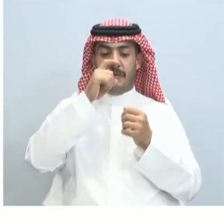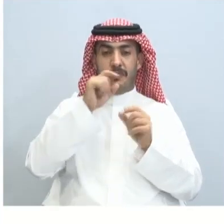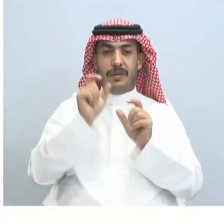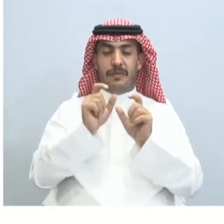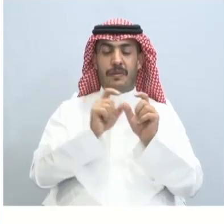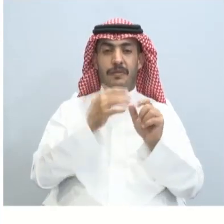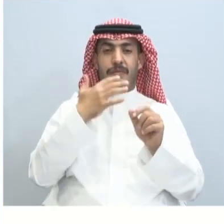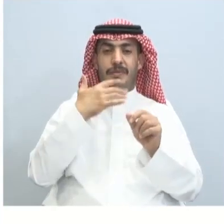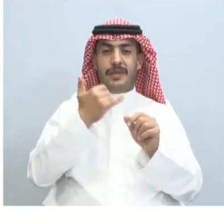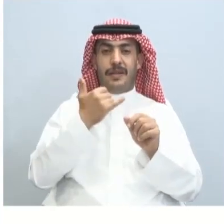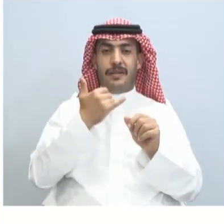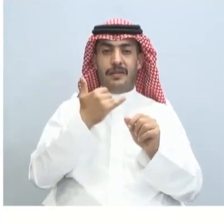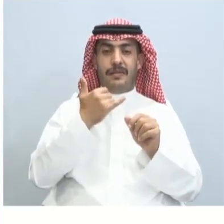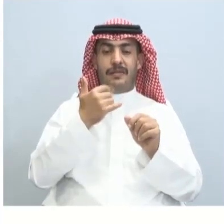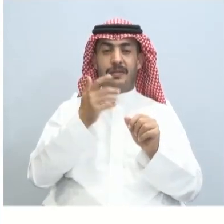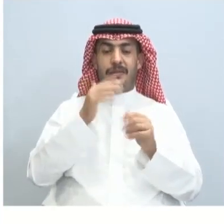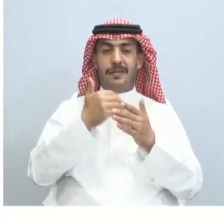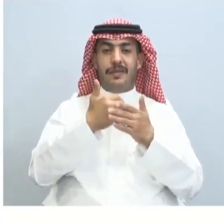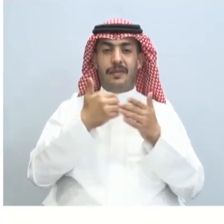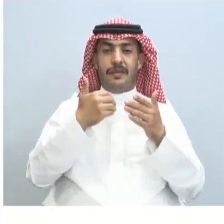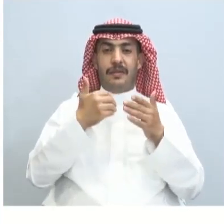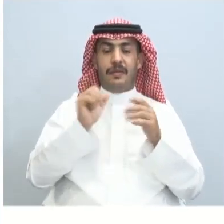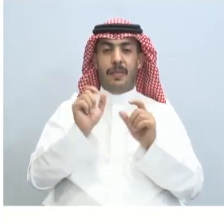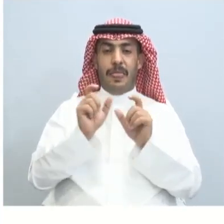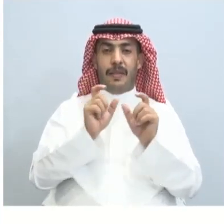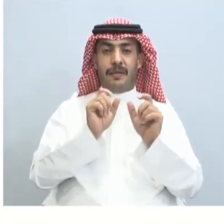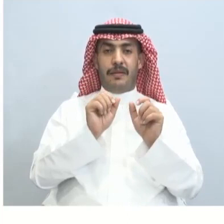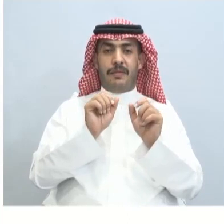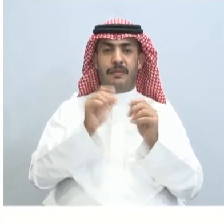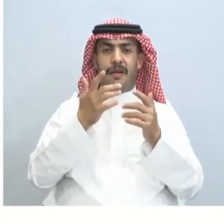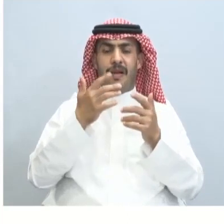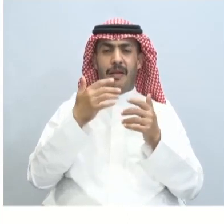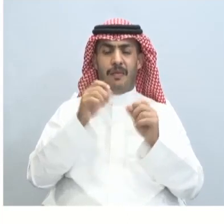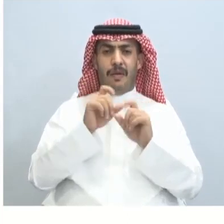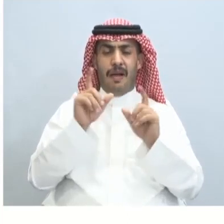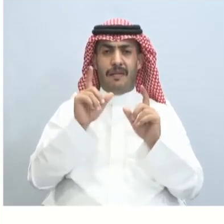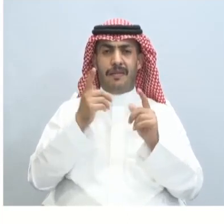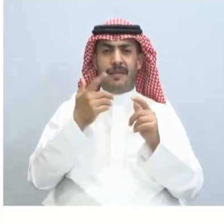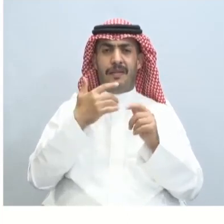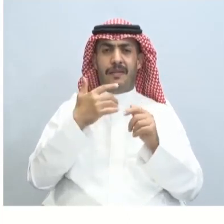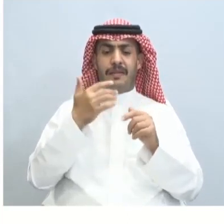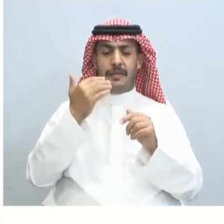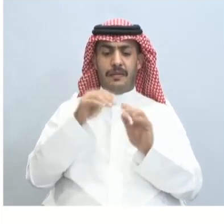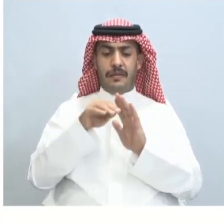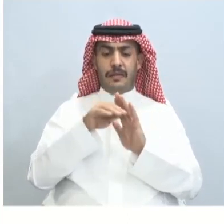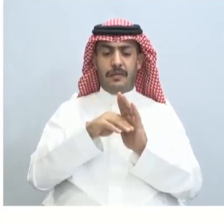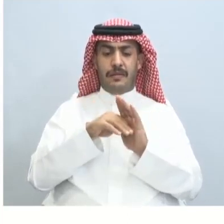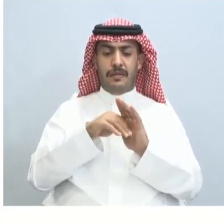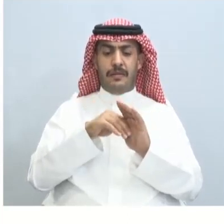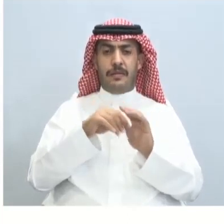العبارات البسيطه ونبتعد ايضا عن العبارات الركيكه او العبارات العاميه